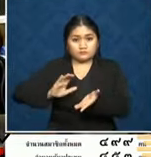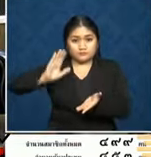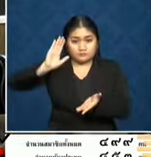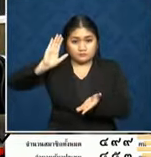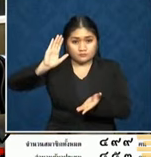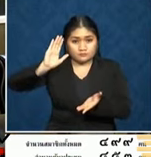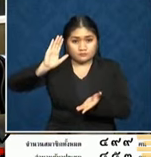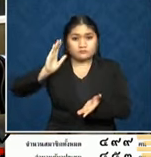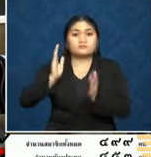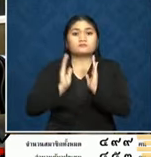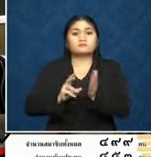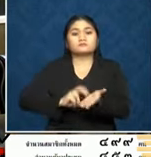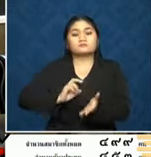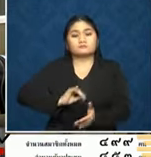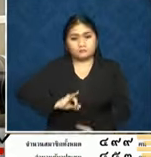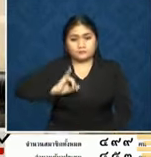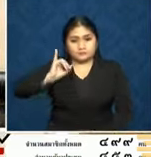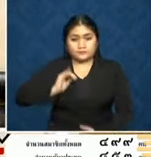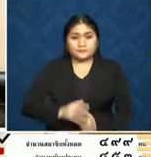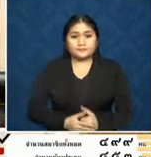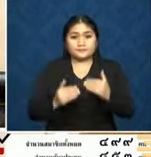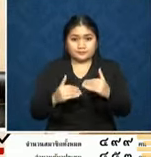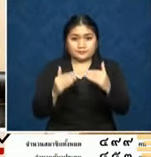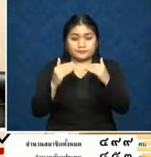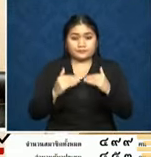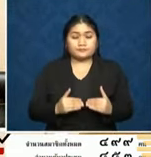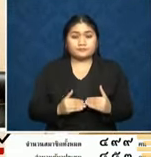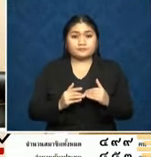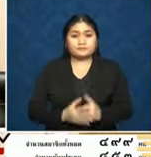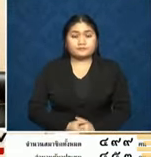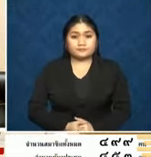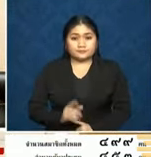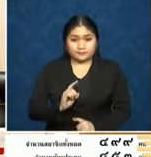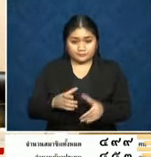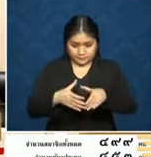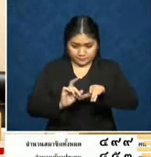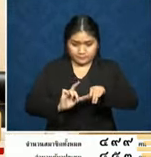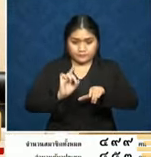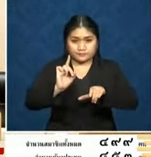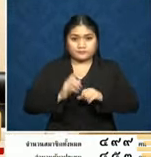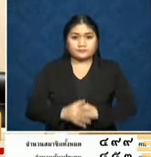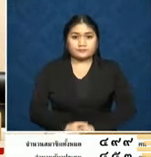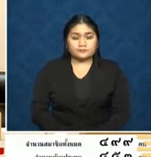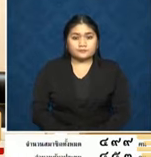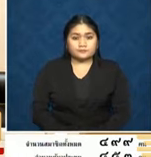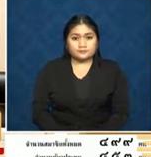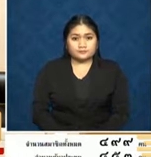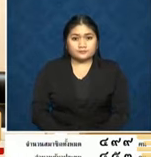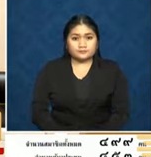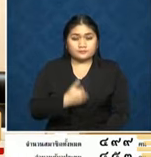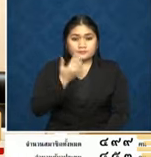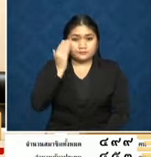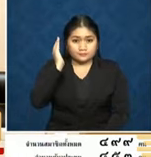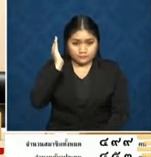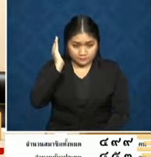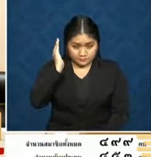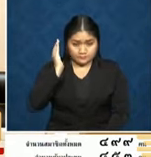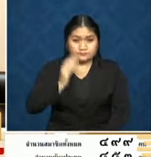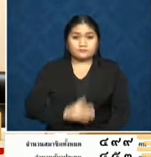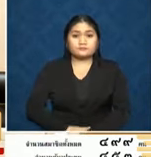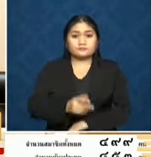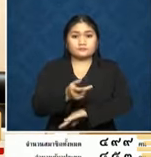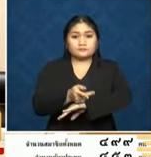ครับมีผู้รับรองถูกต้องนะครับต่อไปพรรคชาติไทยพัฒนาหนึ่งท่านครับ กับเรียนท่านประธานสภา